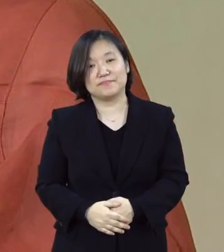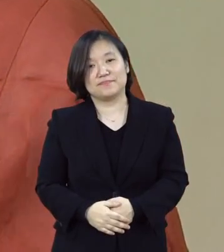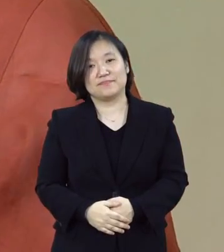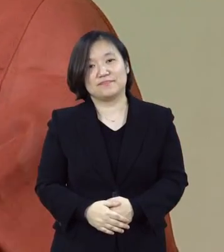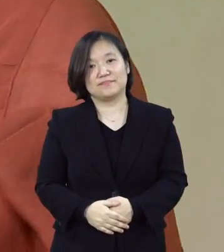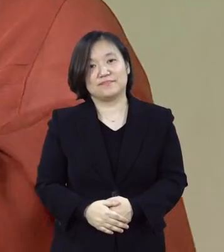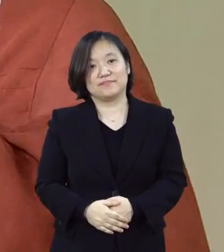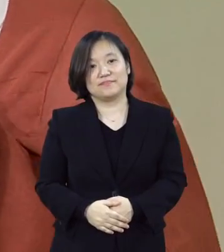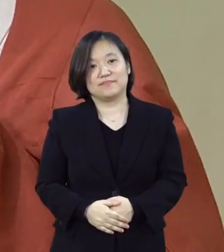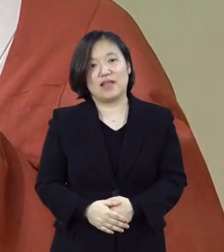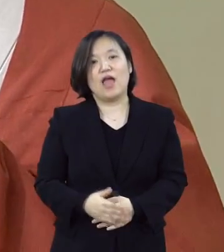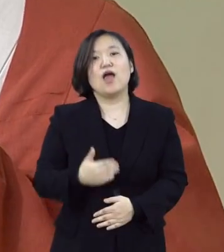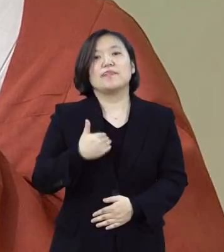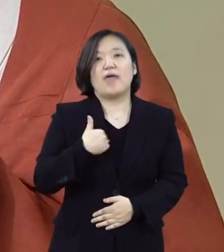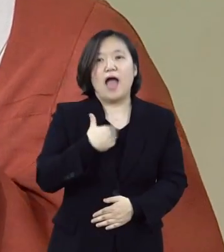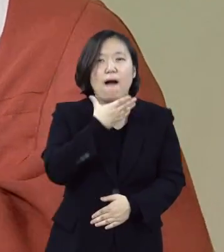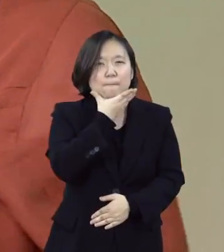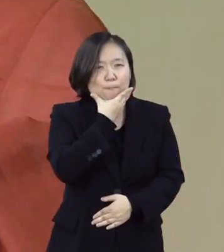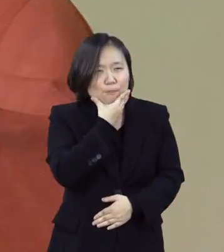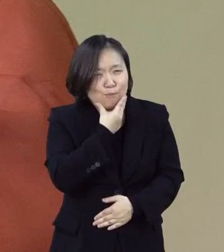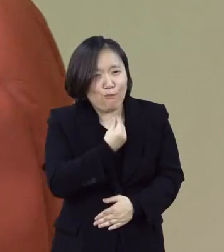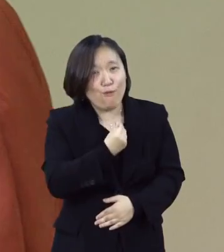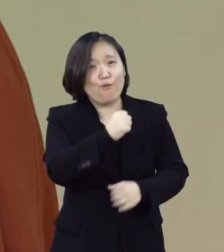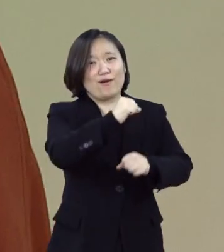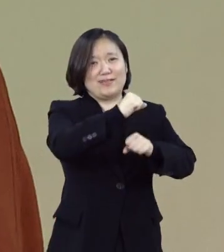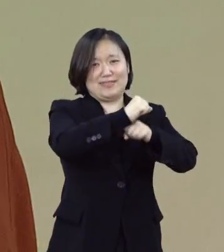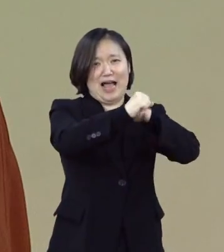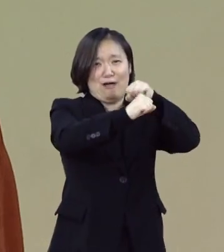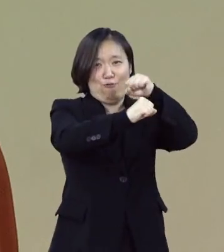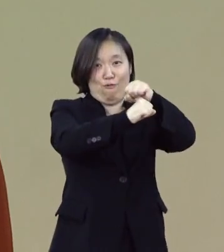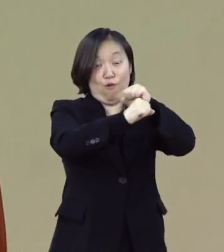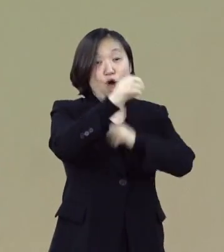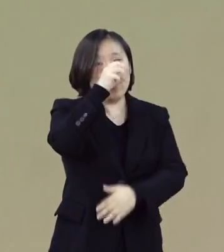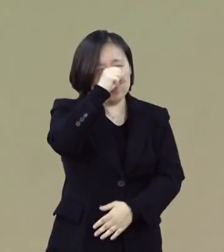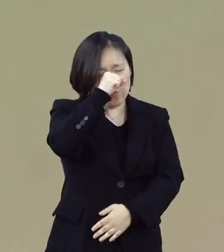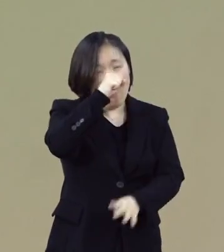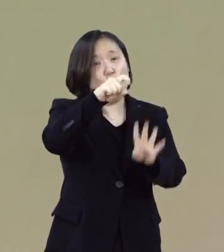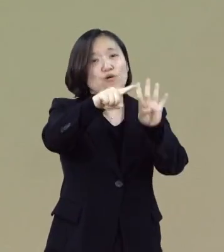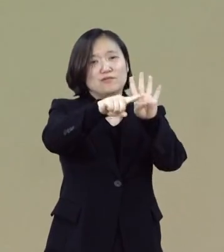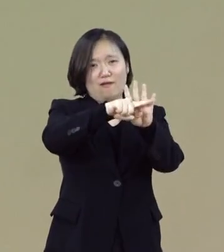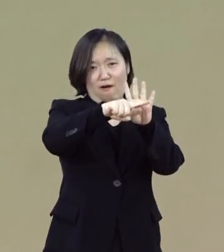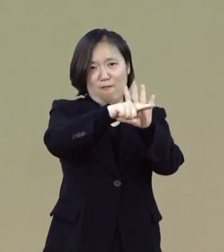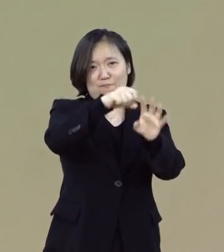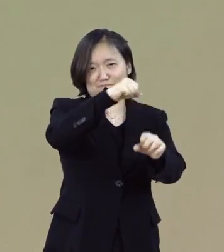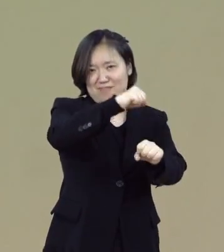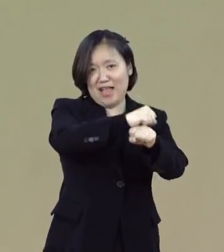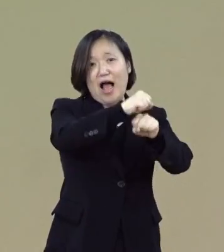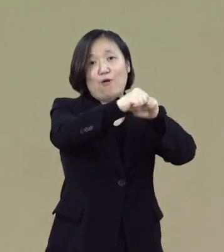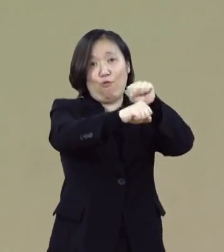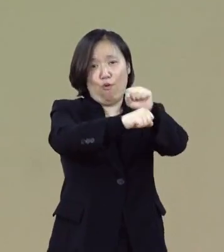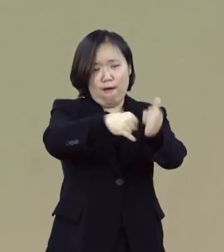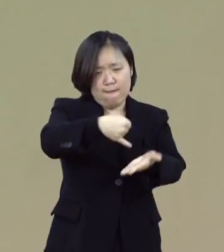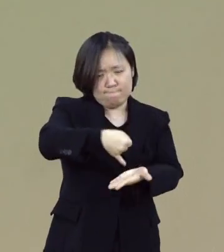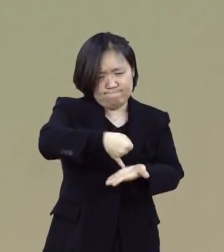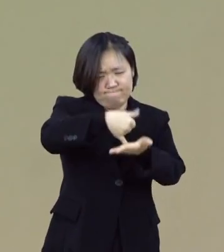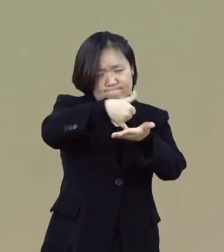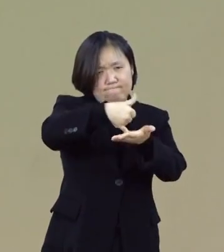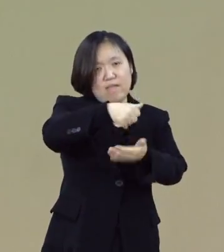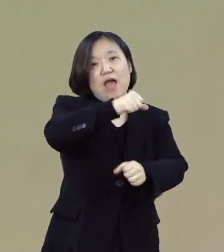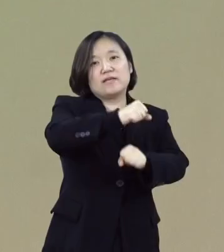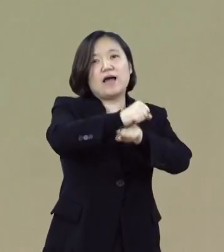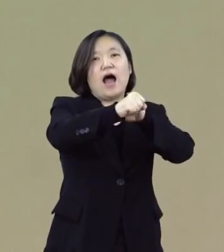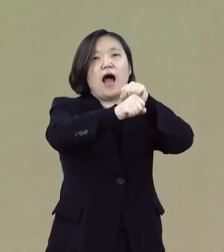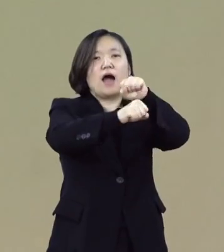우리는 늘 복의 씨앗, 선업의 씨앗, 공덕의 씨앗을 심을 수